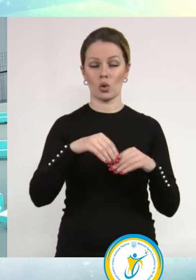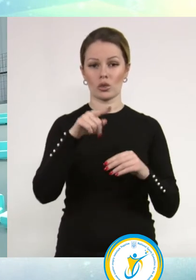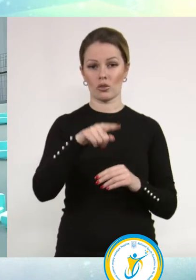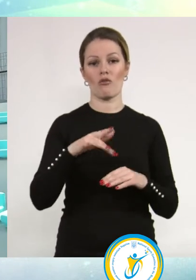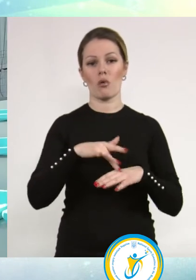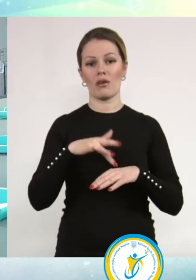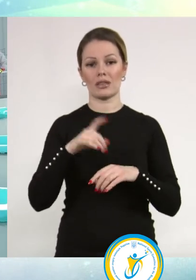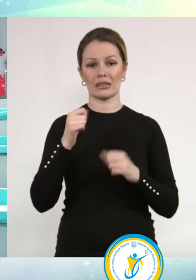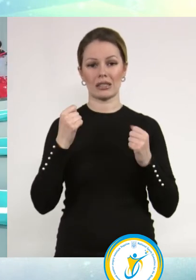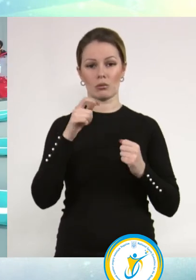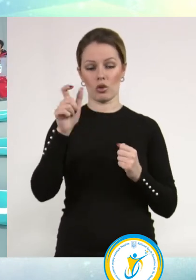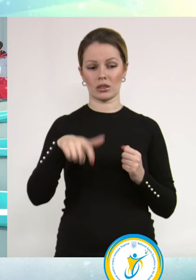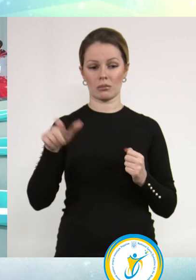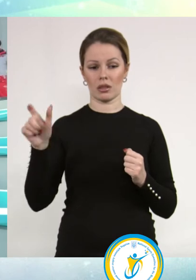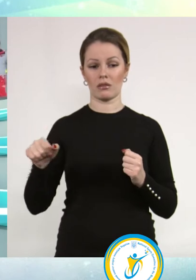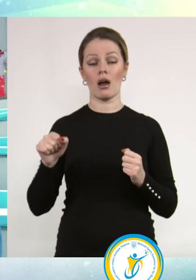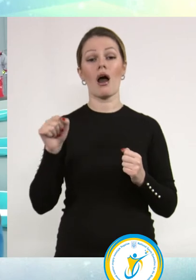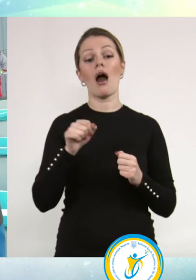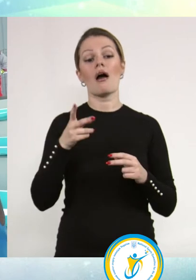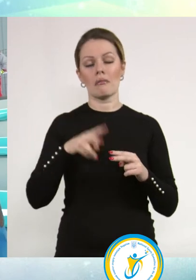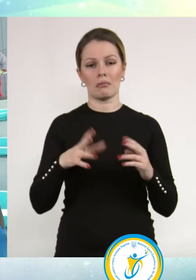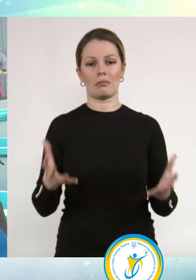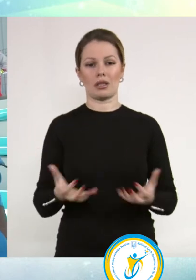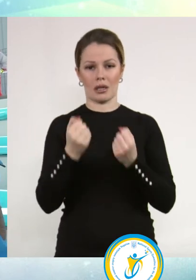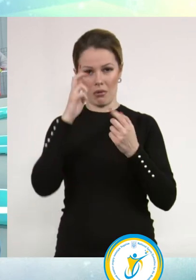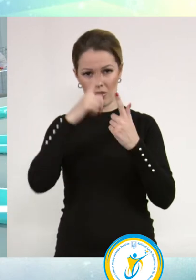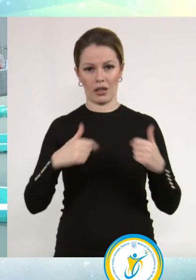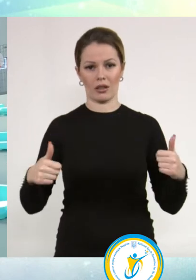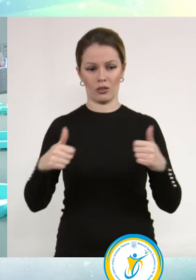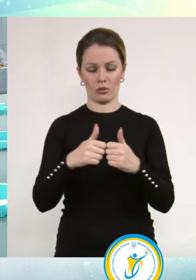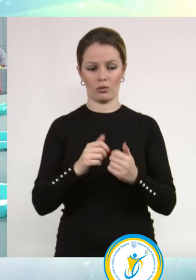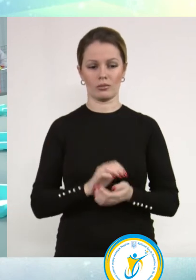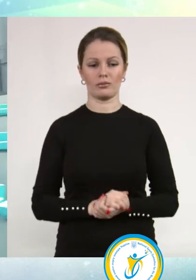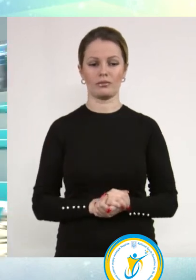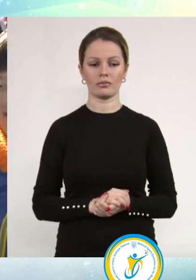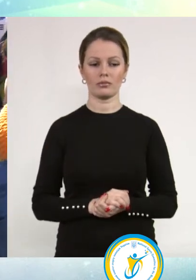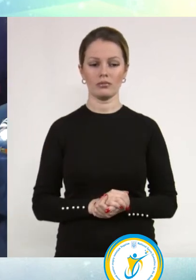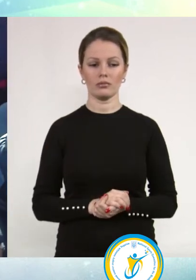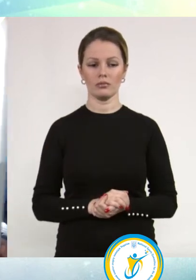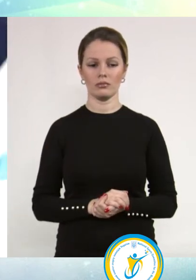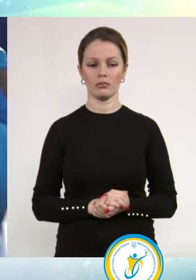із родиною вболівати за спортсменів, а зрештою підтримав країну.